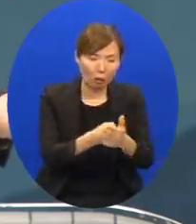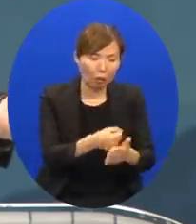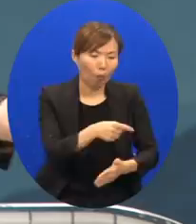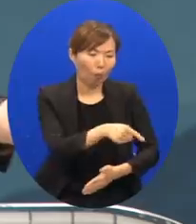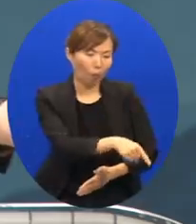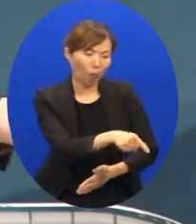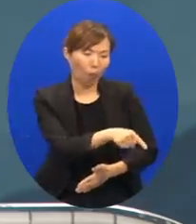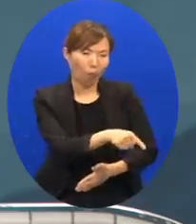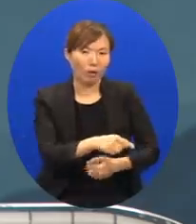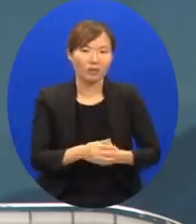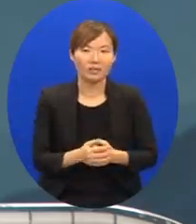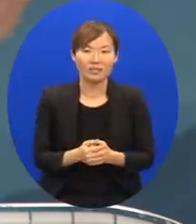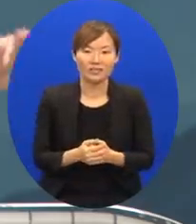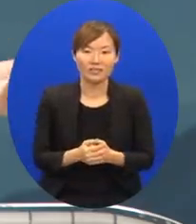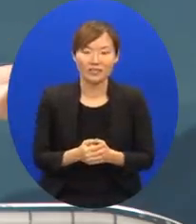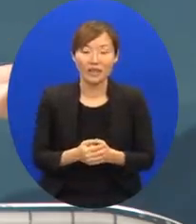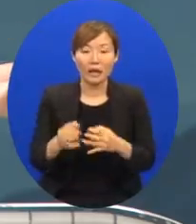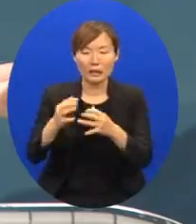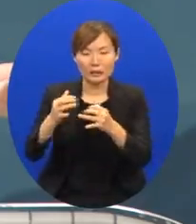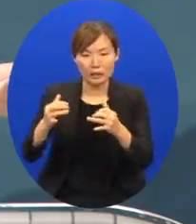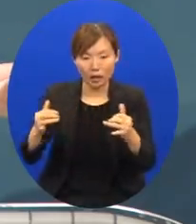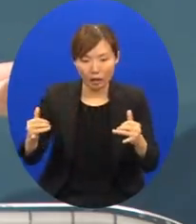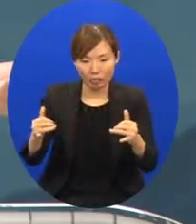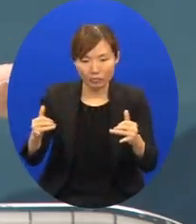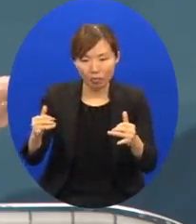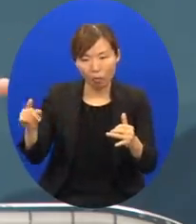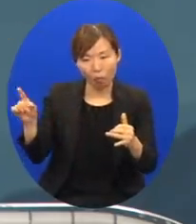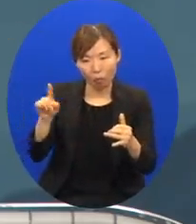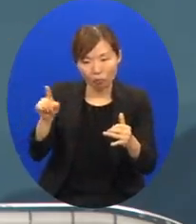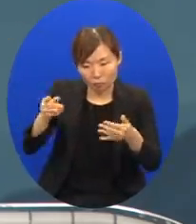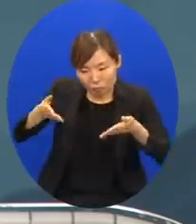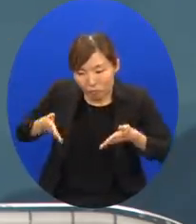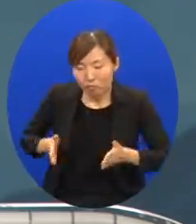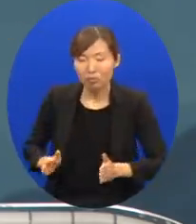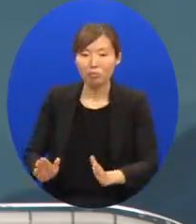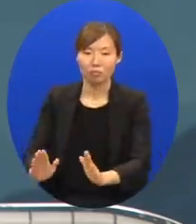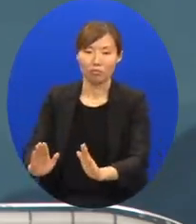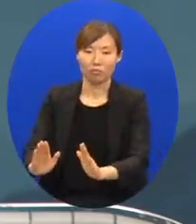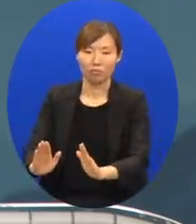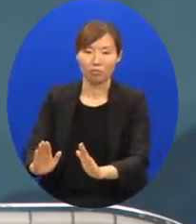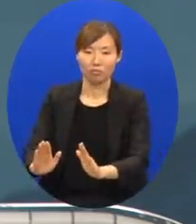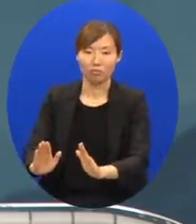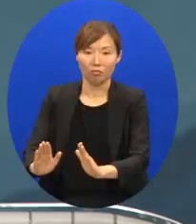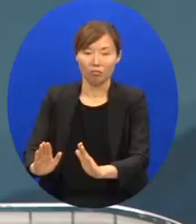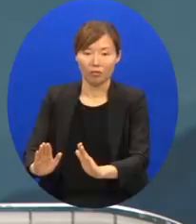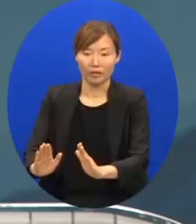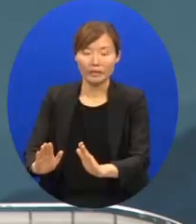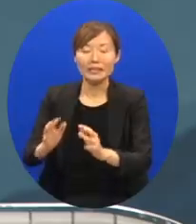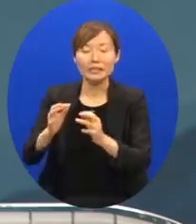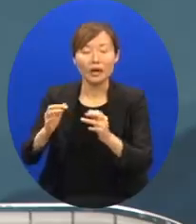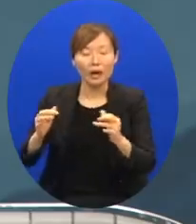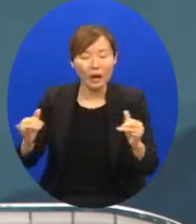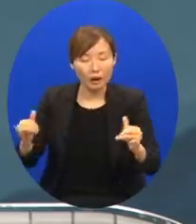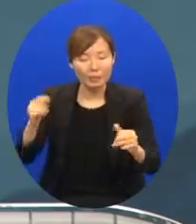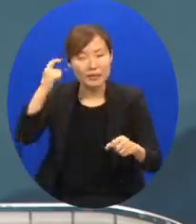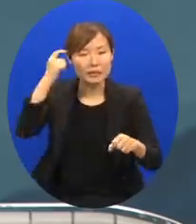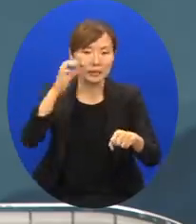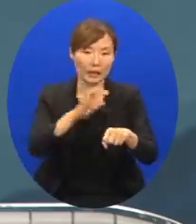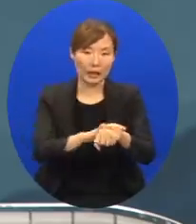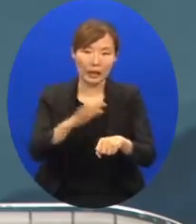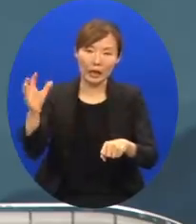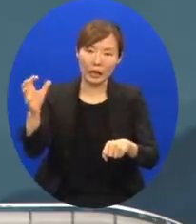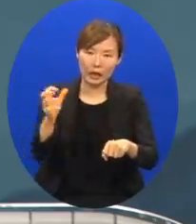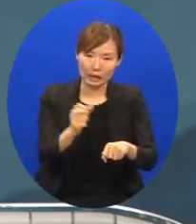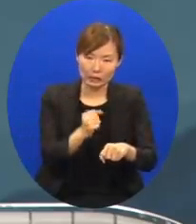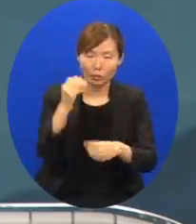는 것도 믿지 못 하겠고 그런 사람은 도대체 어디서 났을까 사람의 지혜로는 하나님의 지혜를